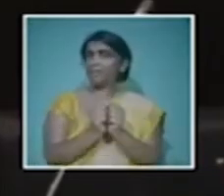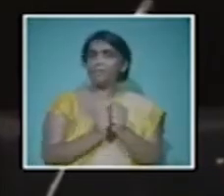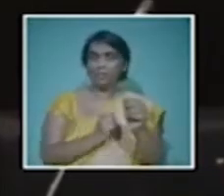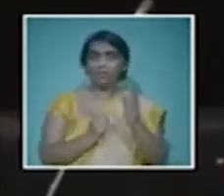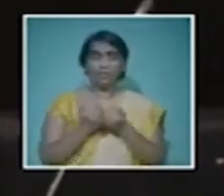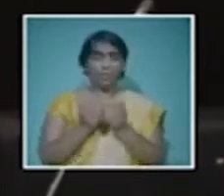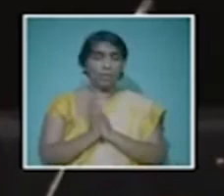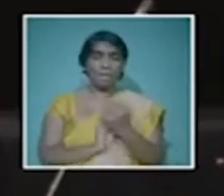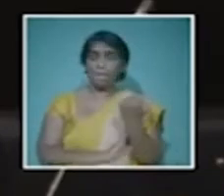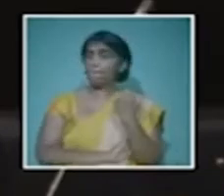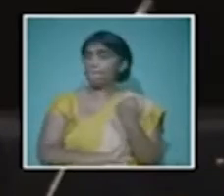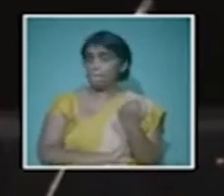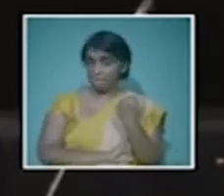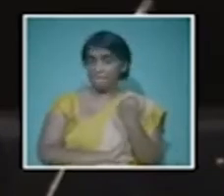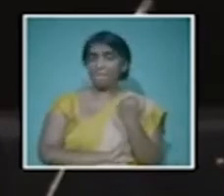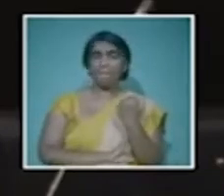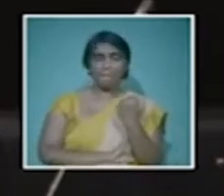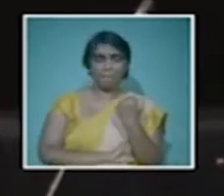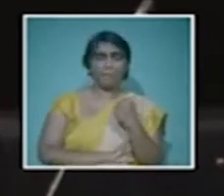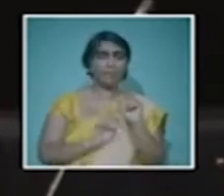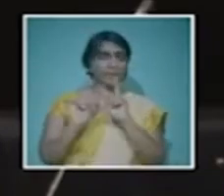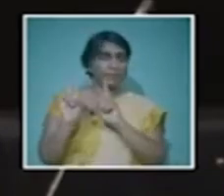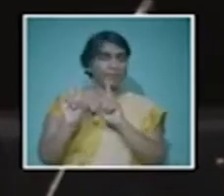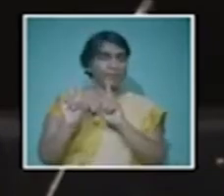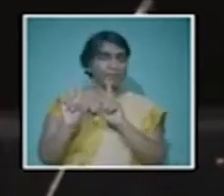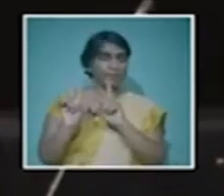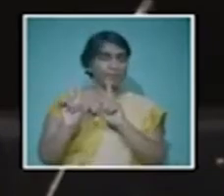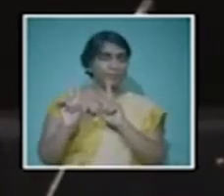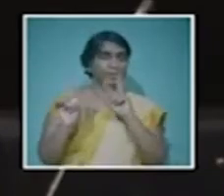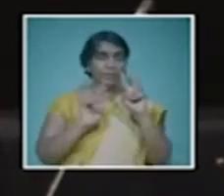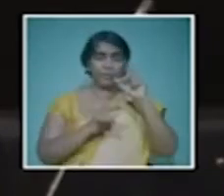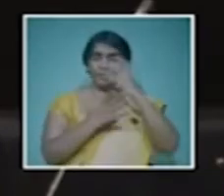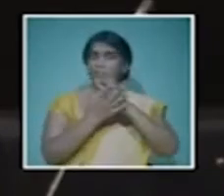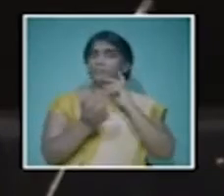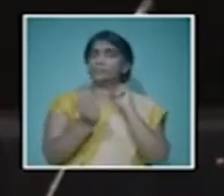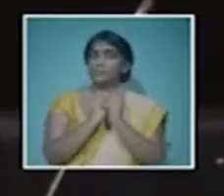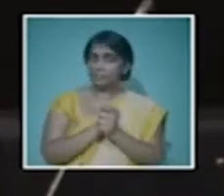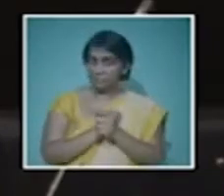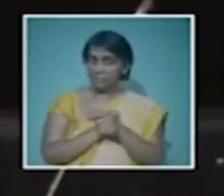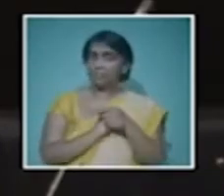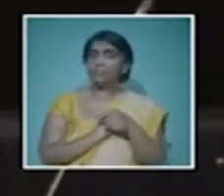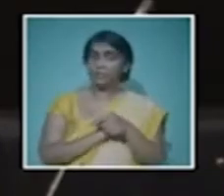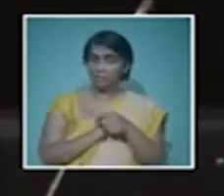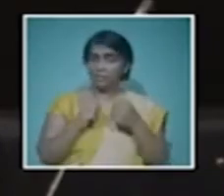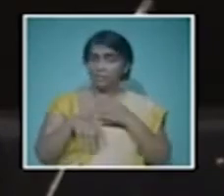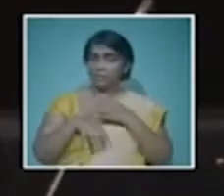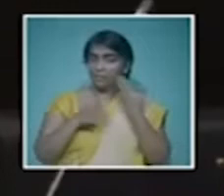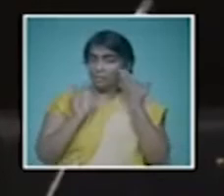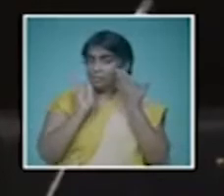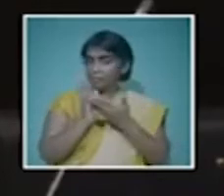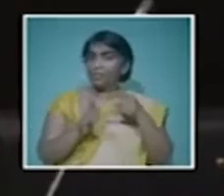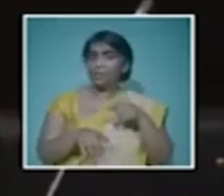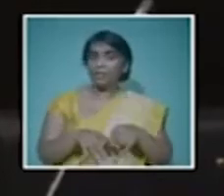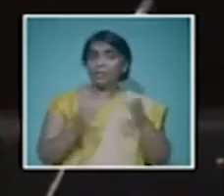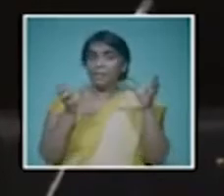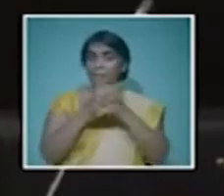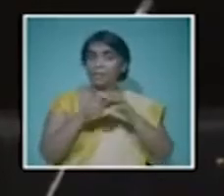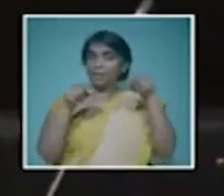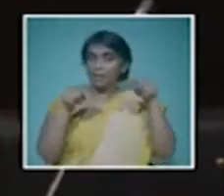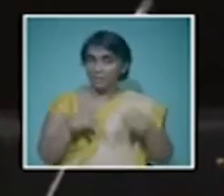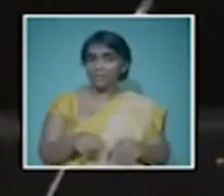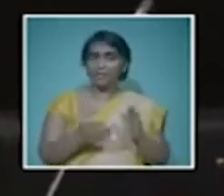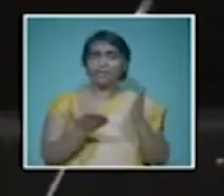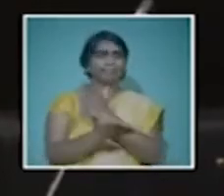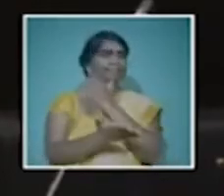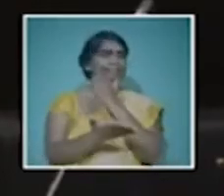20வது திருத்தமே மூல காரணம் என சொந்த நலனை பாதுகாப்பதற்காக அபாரான திருத்தத்தை கோட்டாபய ராஜபக்ஷ அரசாங்கம் கொண்டு வந்ததாகவும்